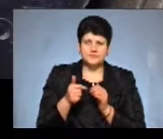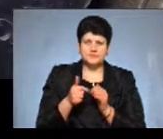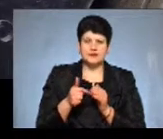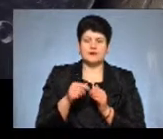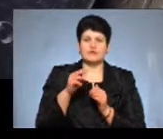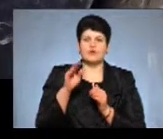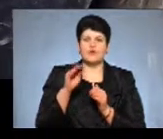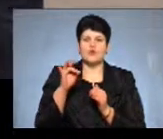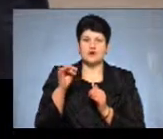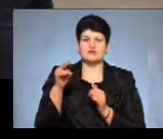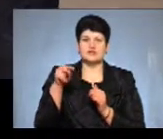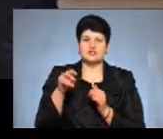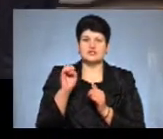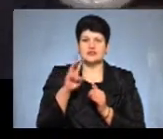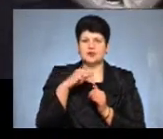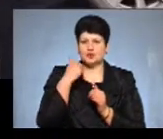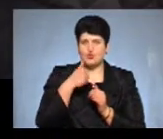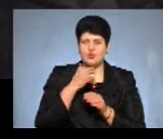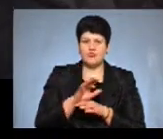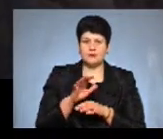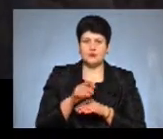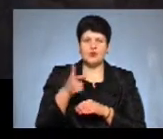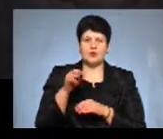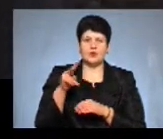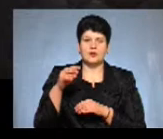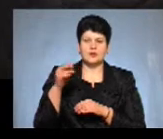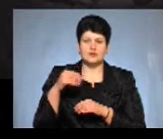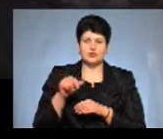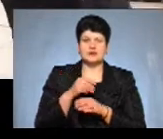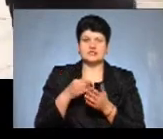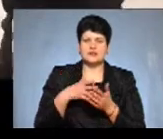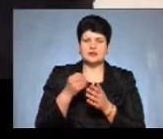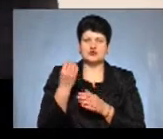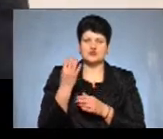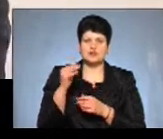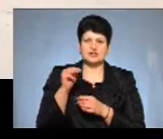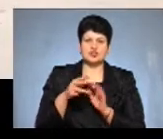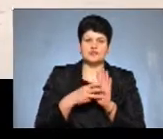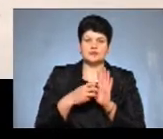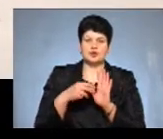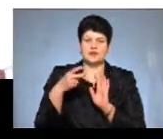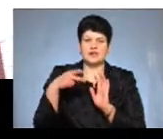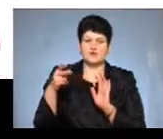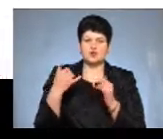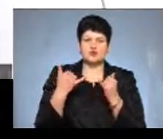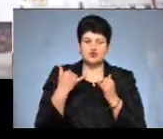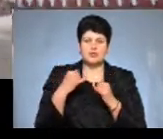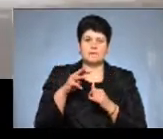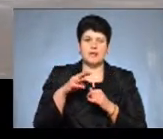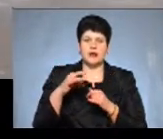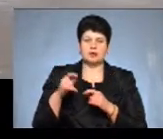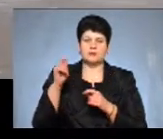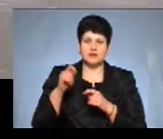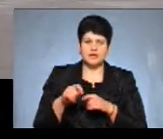автомобіль Ford 2013 року випуску в Голландії. Його ціна за кордоном 4800 євро. Сьогодні Михайло приїхав